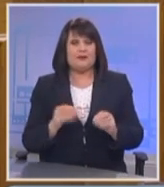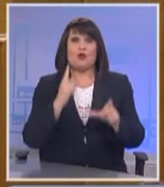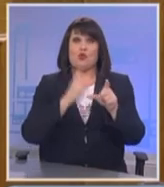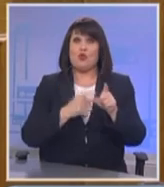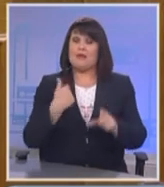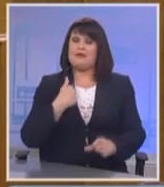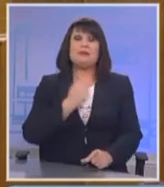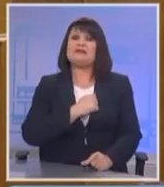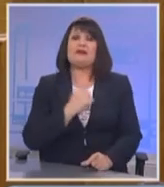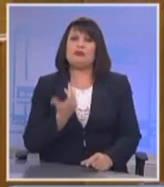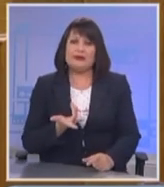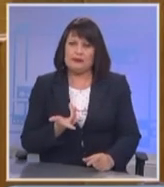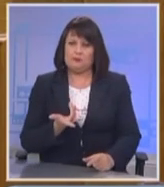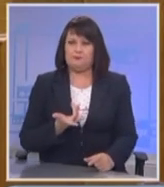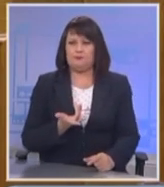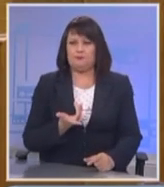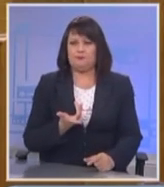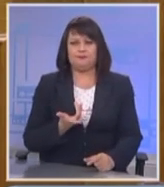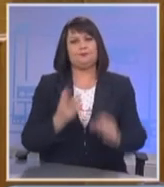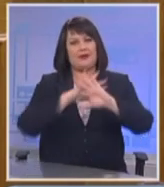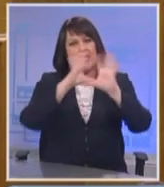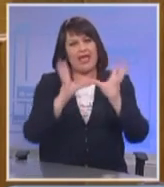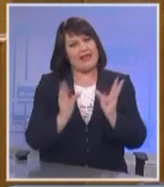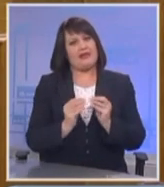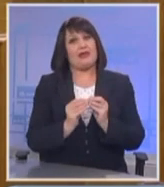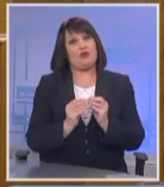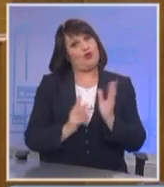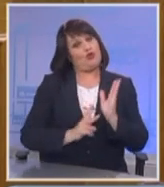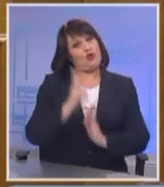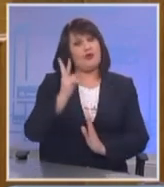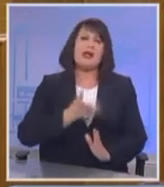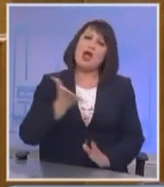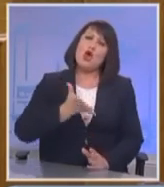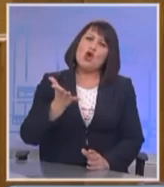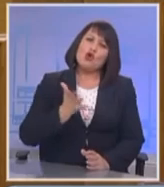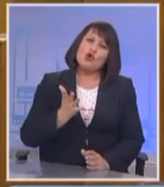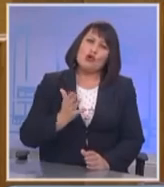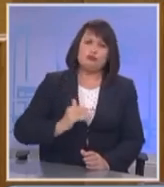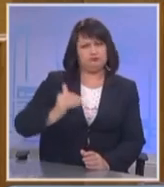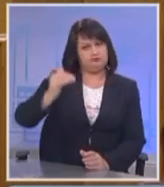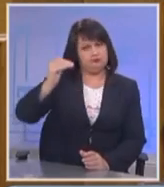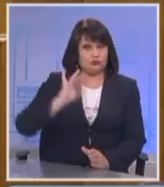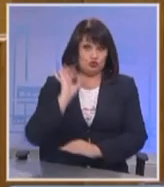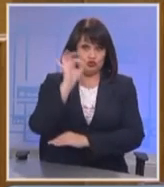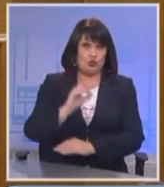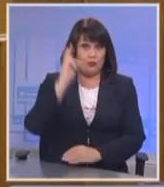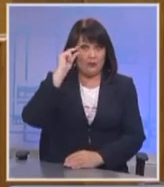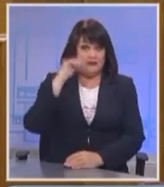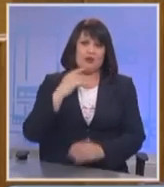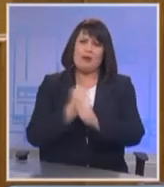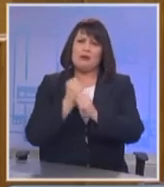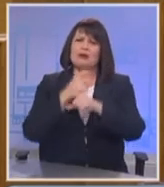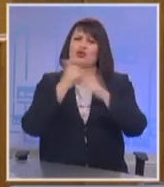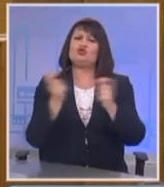ΚΚΕ ξεκινά μετά το 9-12χρονο, είτε ως ανώτατη, είτε μέσα από επαγγελματικές